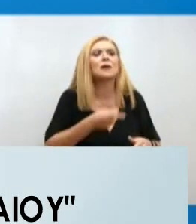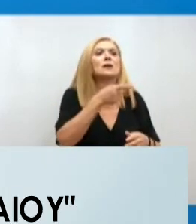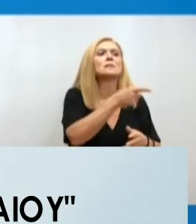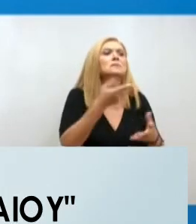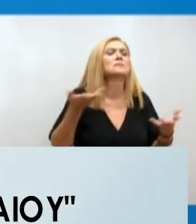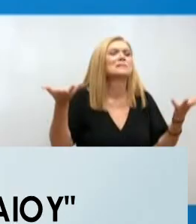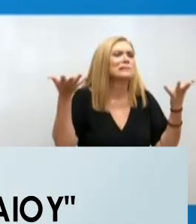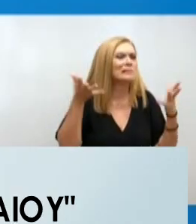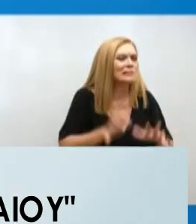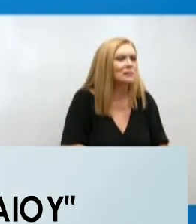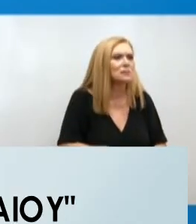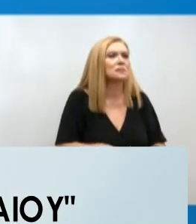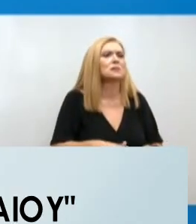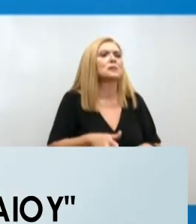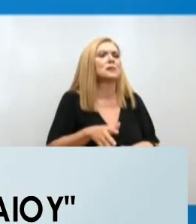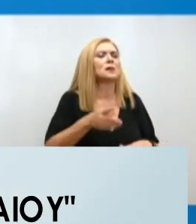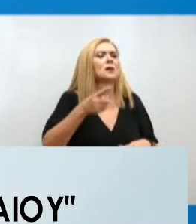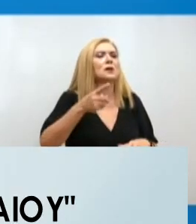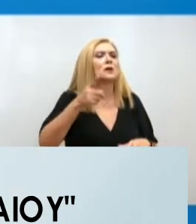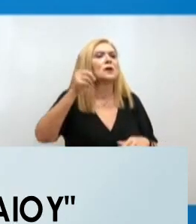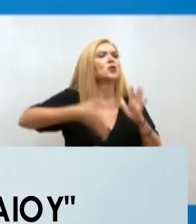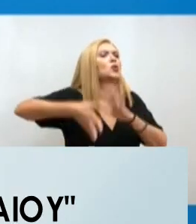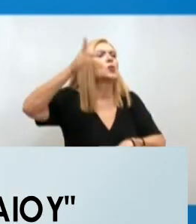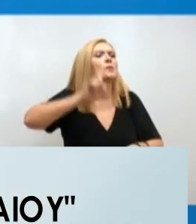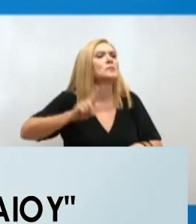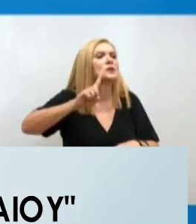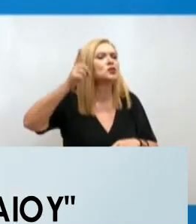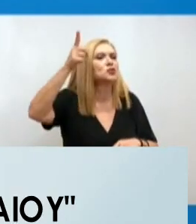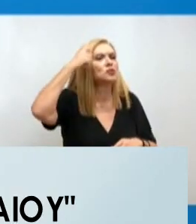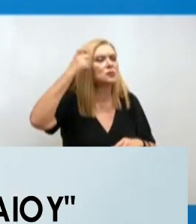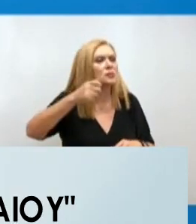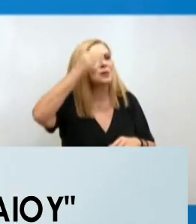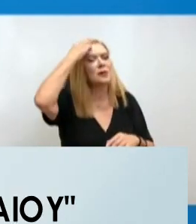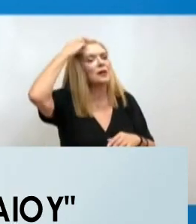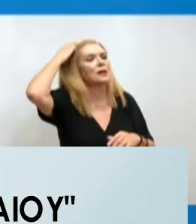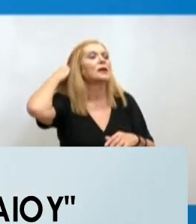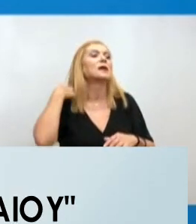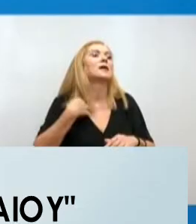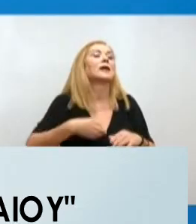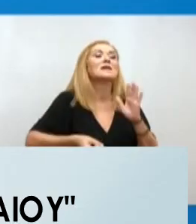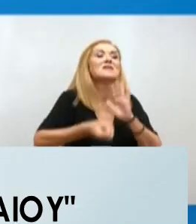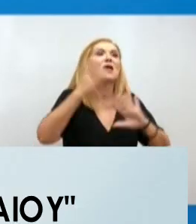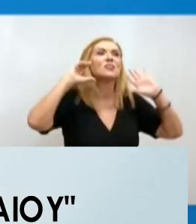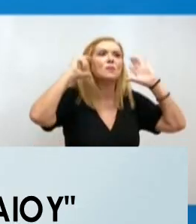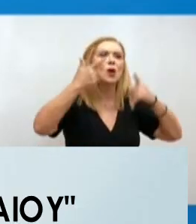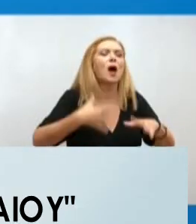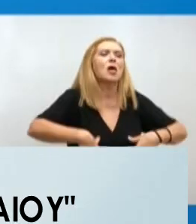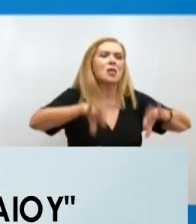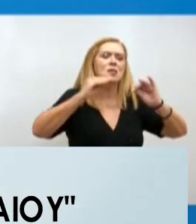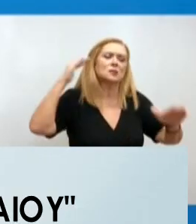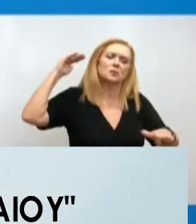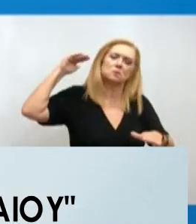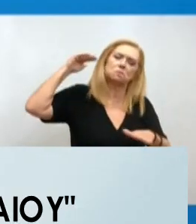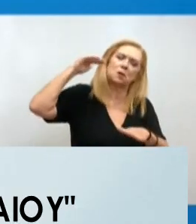γκρεμίζει, και ας μην τρέφει αυταπάτες ο κ. Μητσοτάκης, ο κατήφορος της Νέας Δημοκρατίας δεν έχει πια